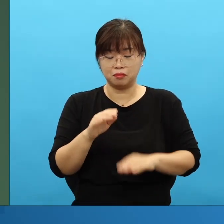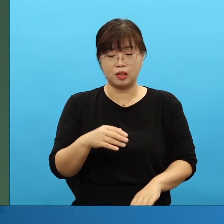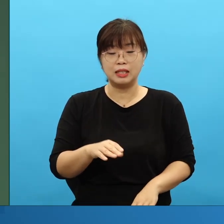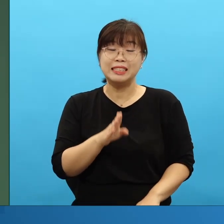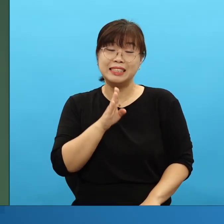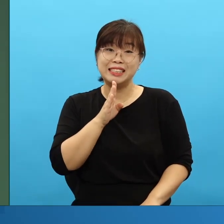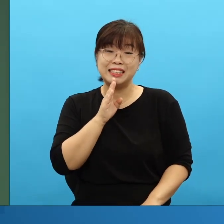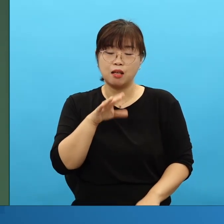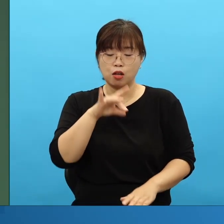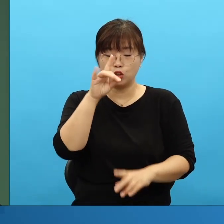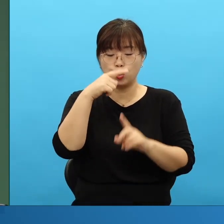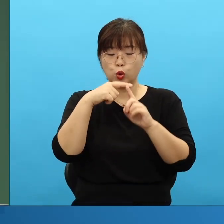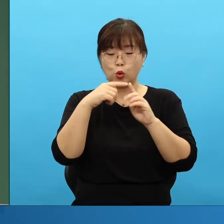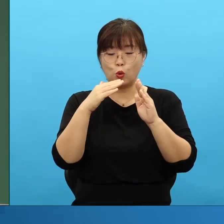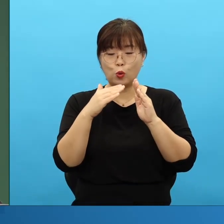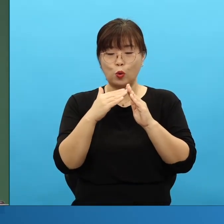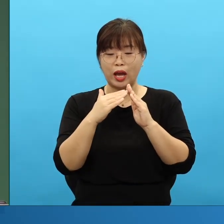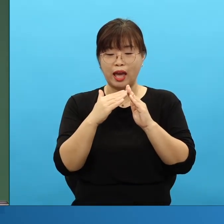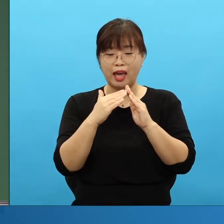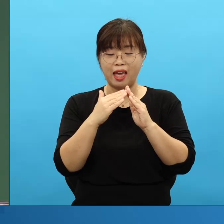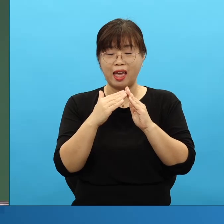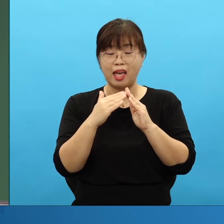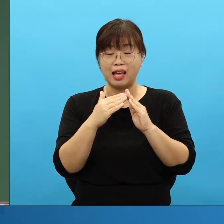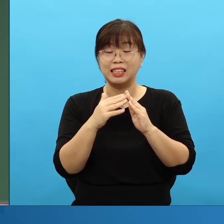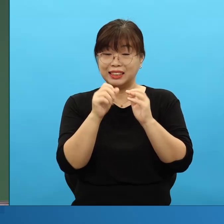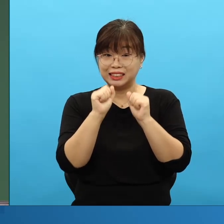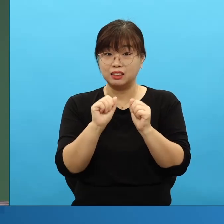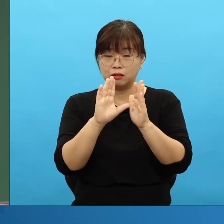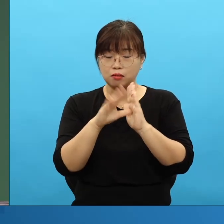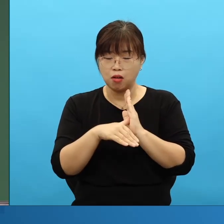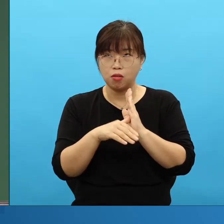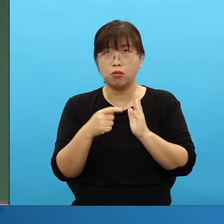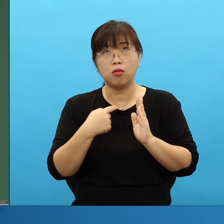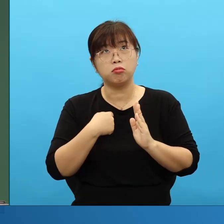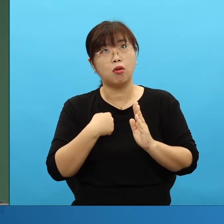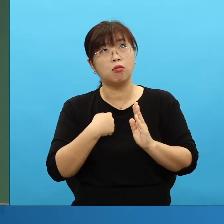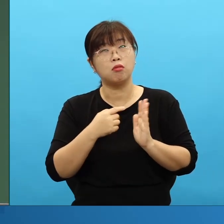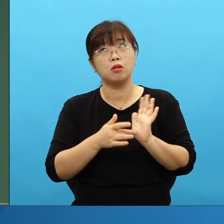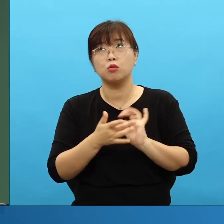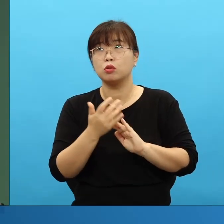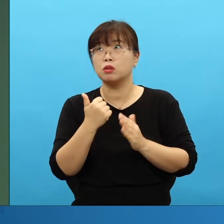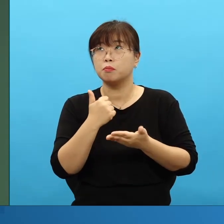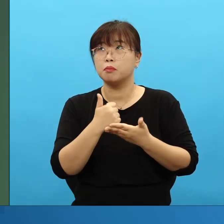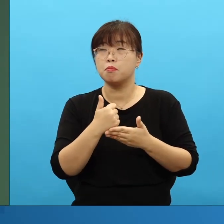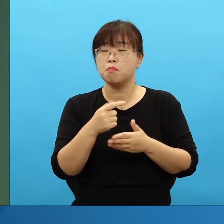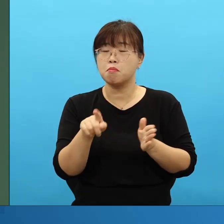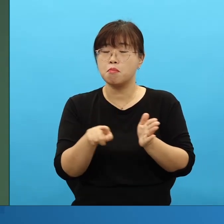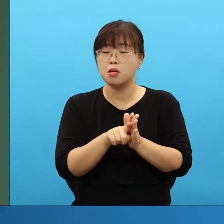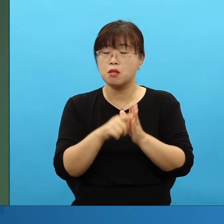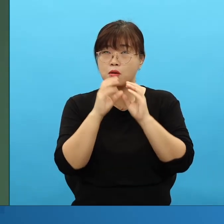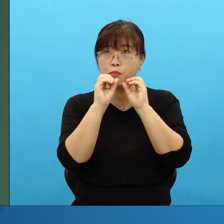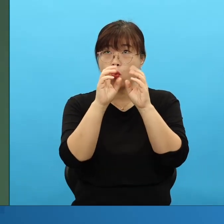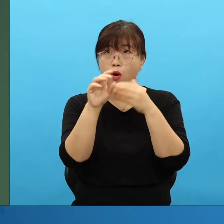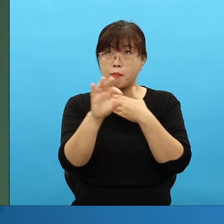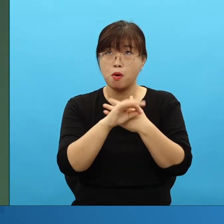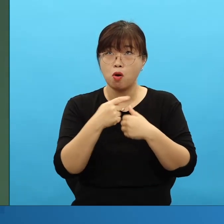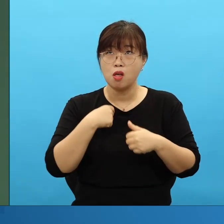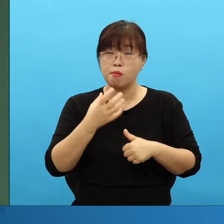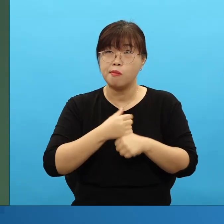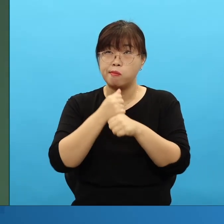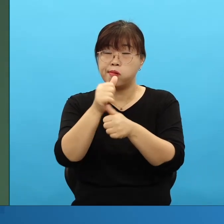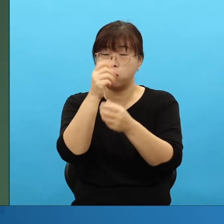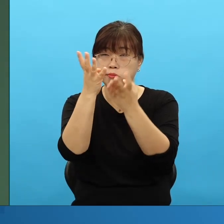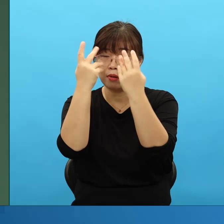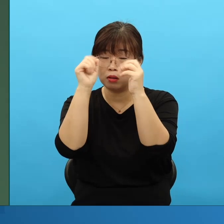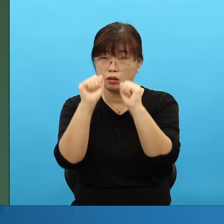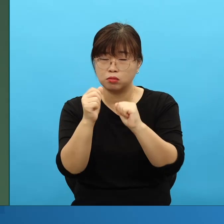이 어려움 여러분 닥쳤다 생각해 보세요. Now think about this to yourselves. You don't even know the outcome yet, and you're facing this kind of adversity.